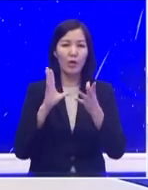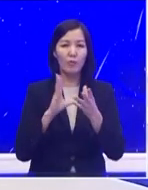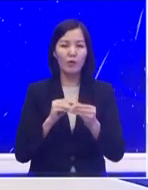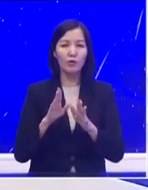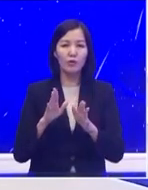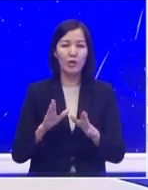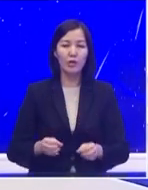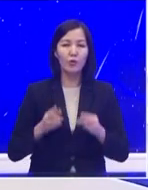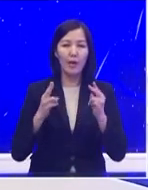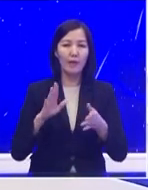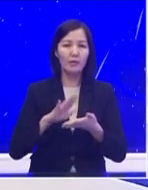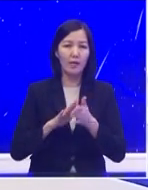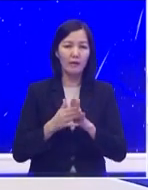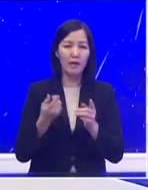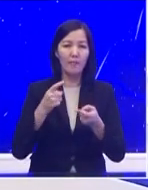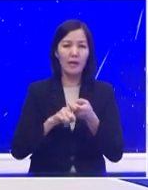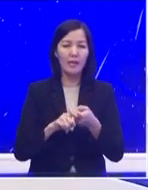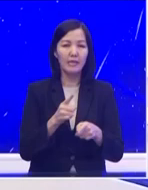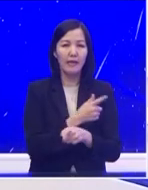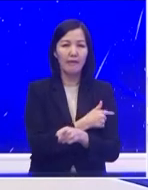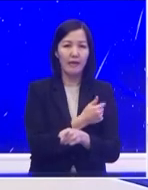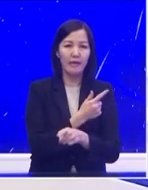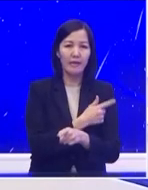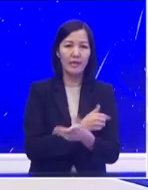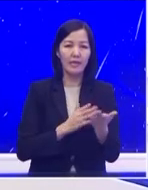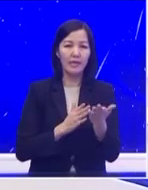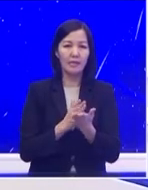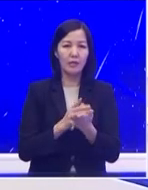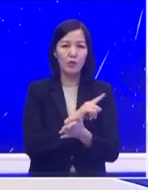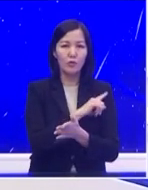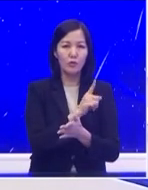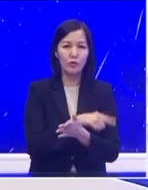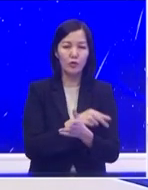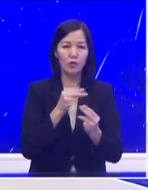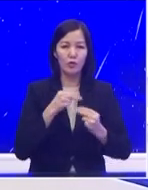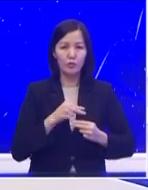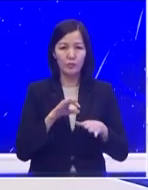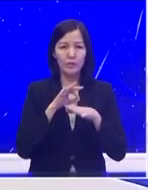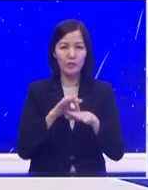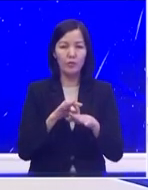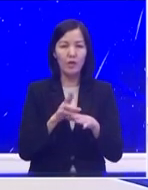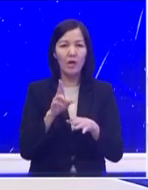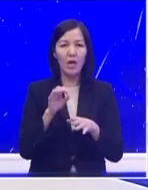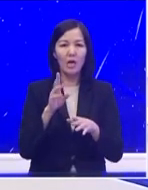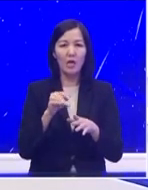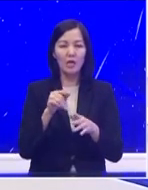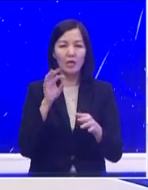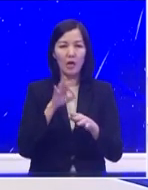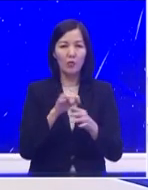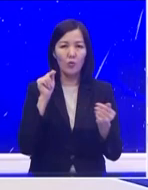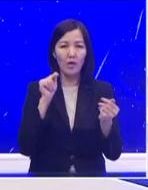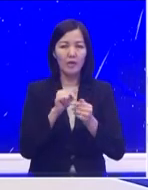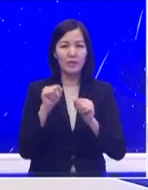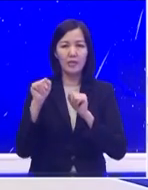Республикадағы төтенше жағдайға байланысты дәрігерлер мен аурухана қызметкерлері күшейтілген режимде жұмыс істеуде. Коронавирус індетіне қарсы